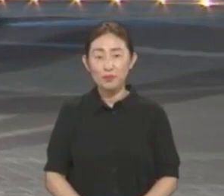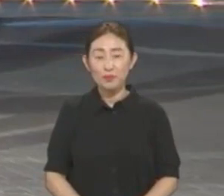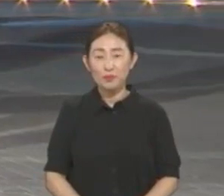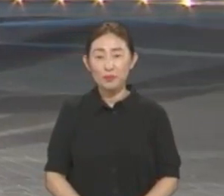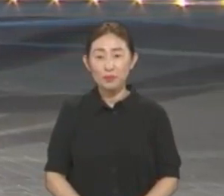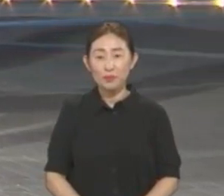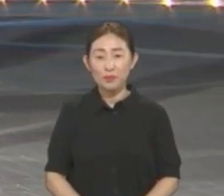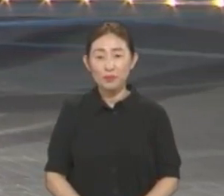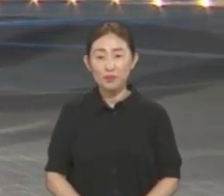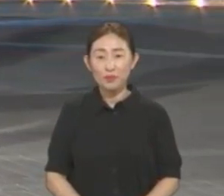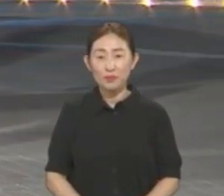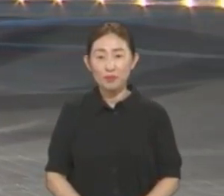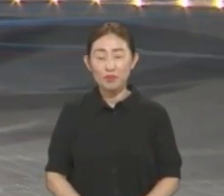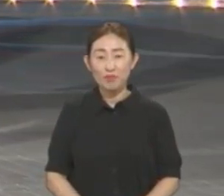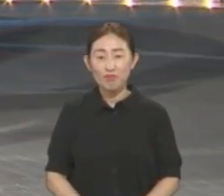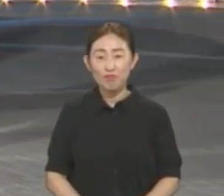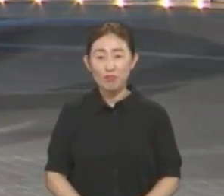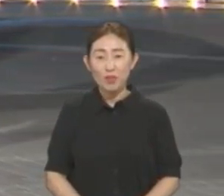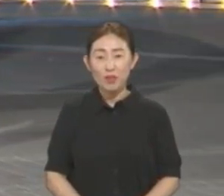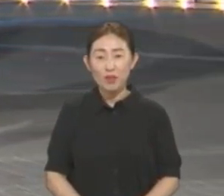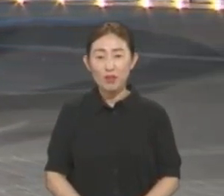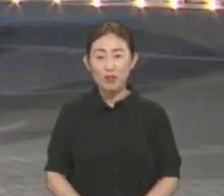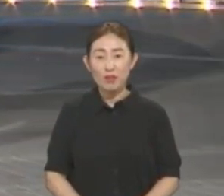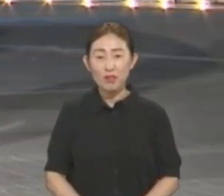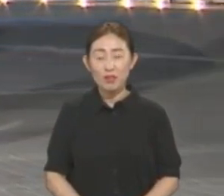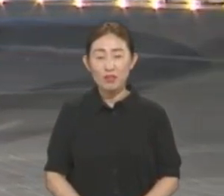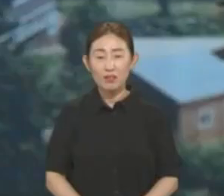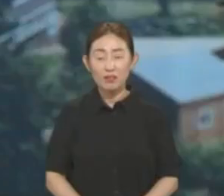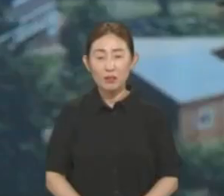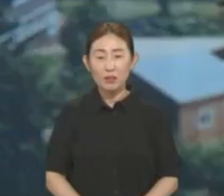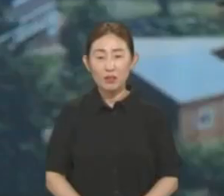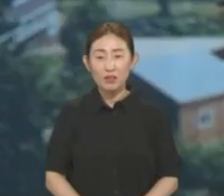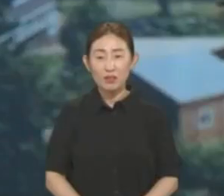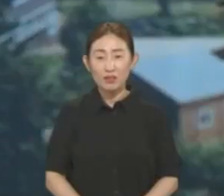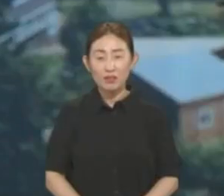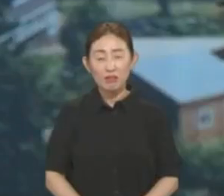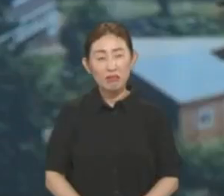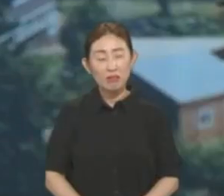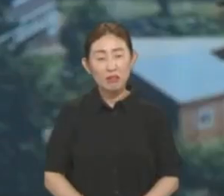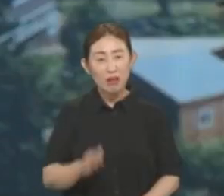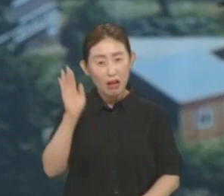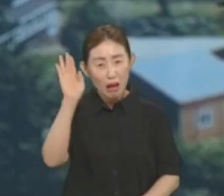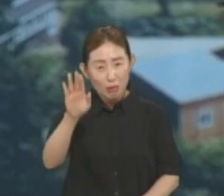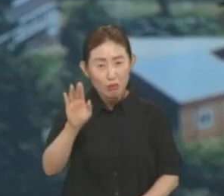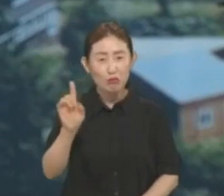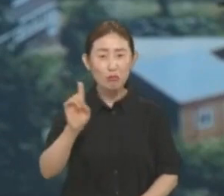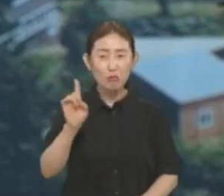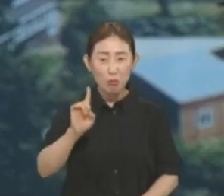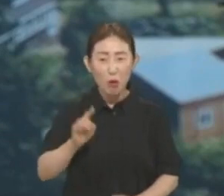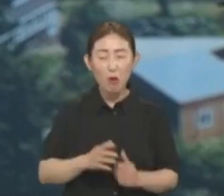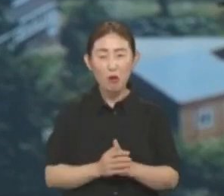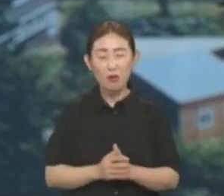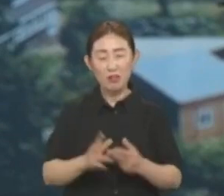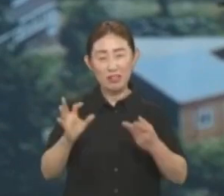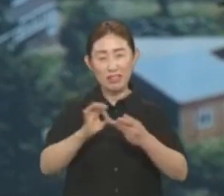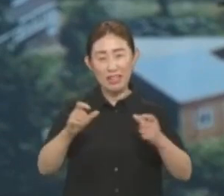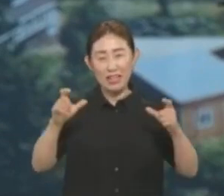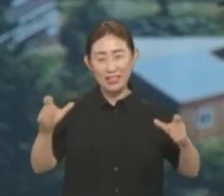태안반도의 남단 관문에 위치해서 우리의 어떤